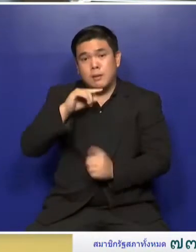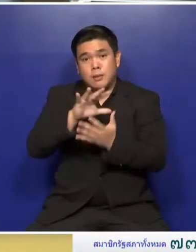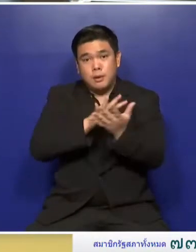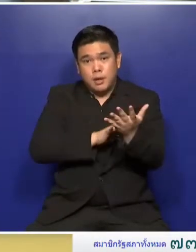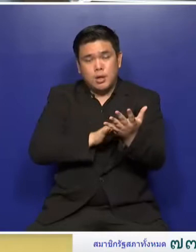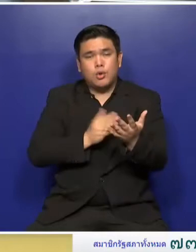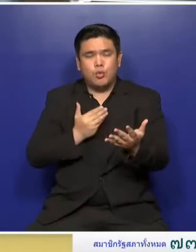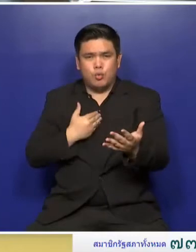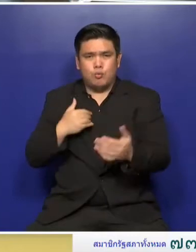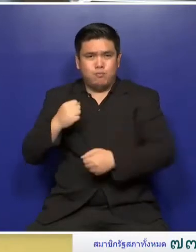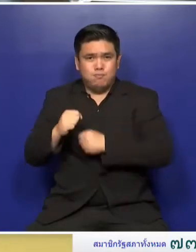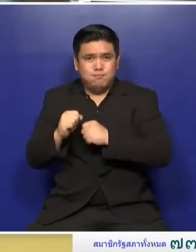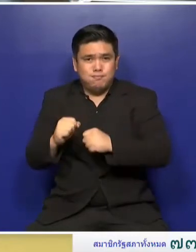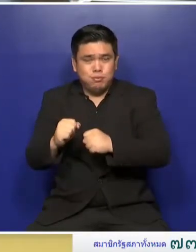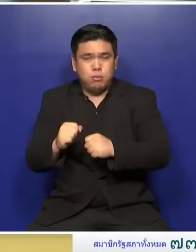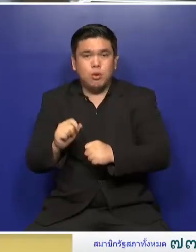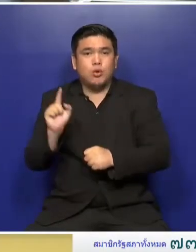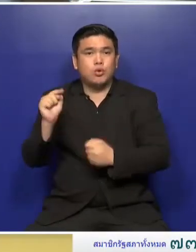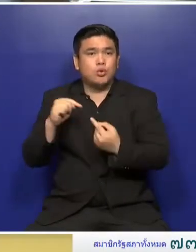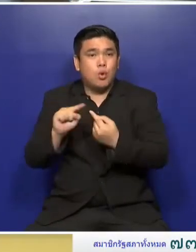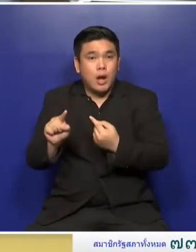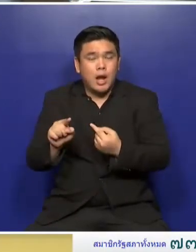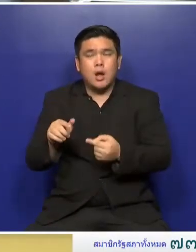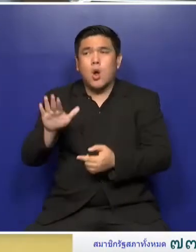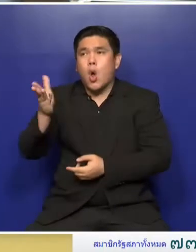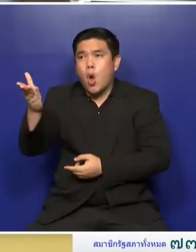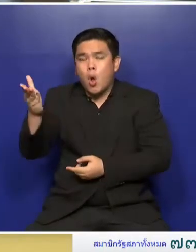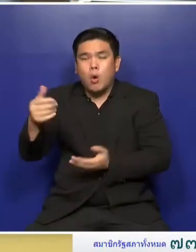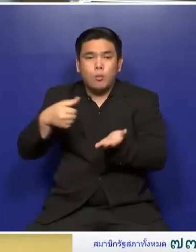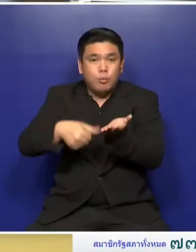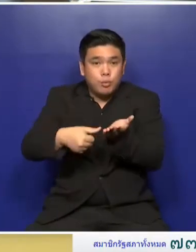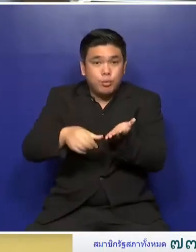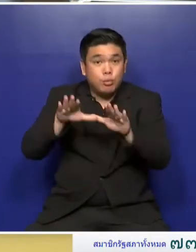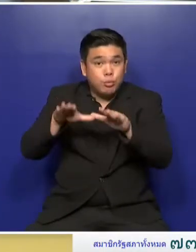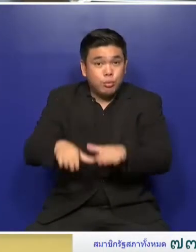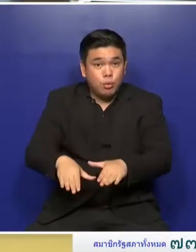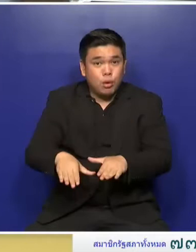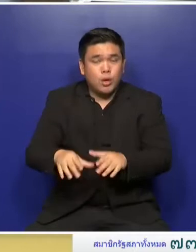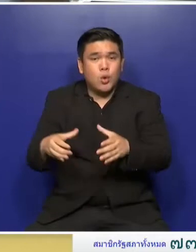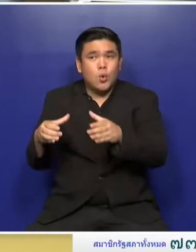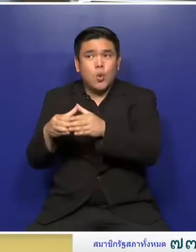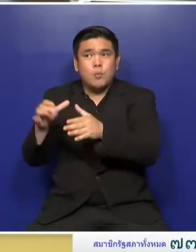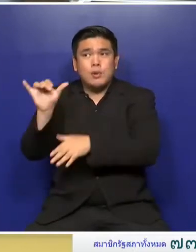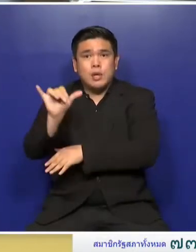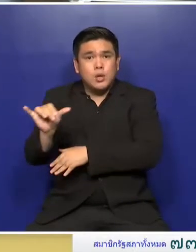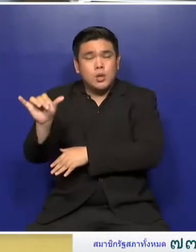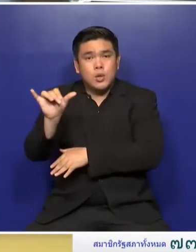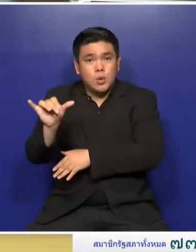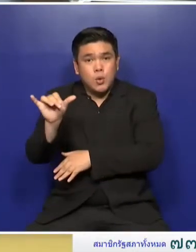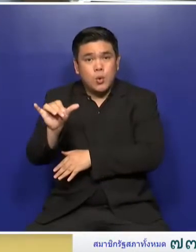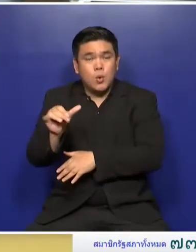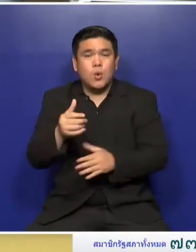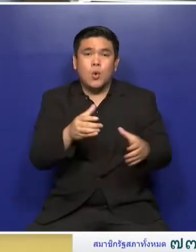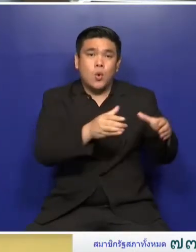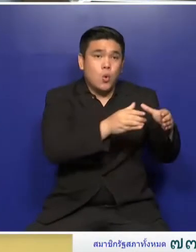เรื่องของควต่า ทเป็คอวต่าผ่อนปรนทงภาสีระหวางประเทศไยกัประเทศเอตาและประเทศไยกับโ